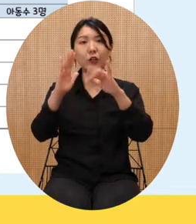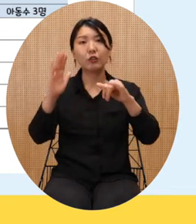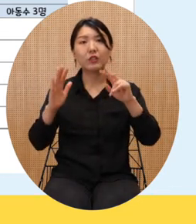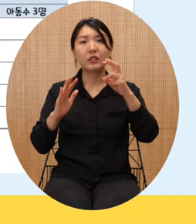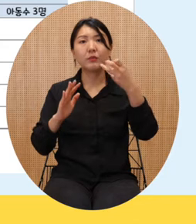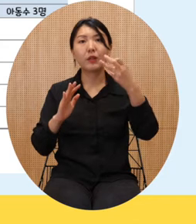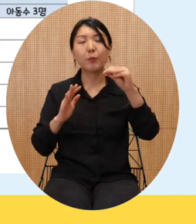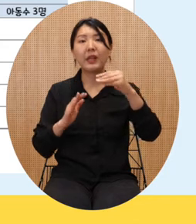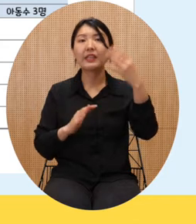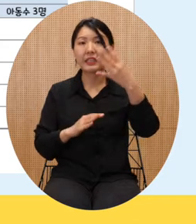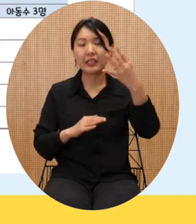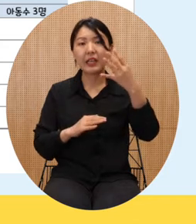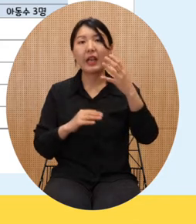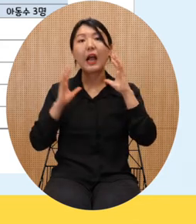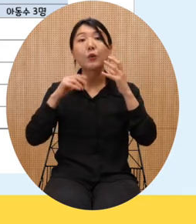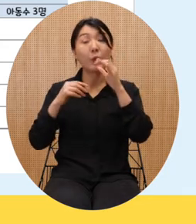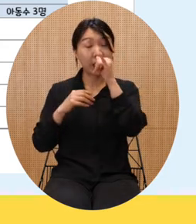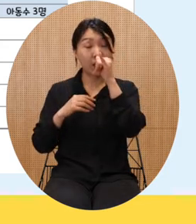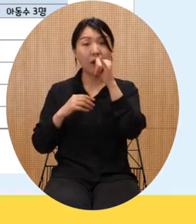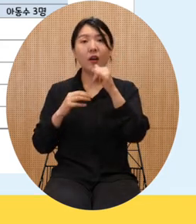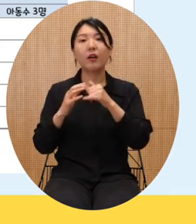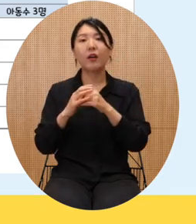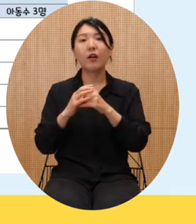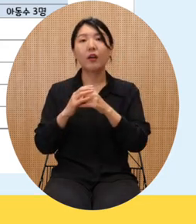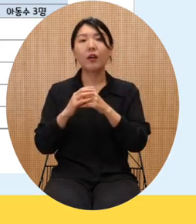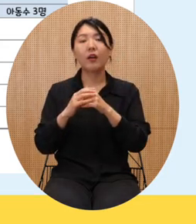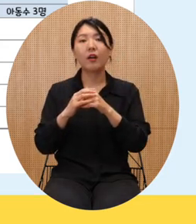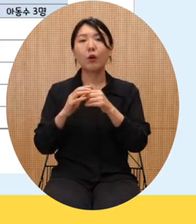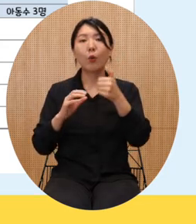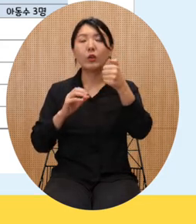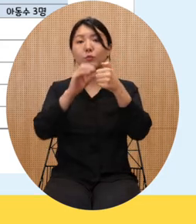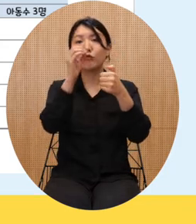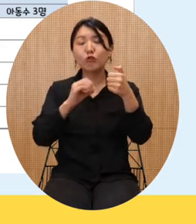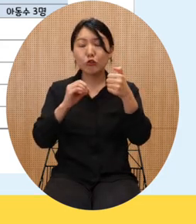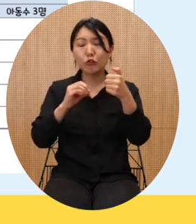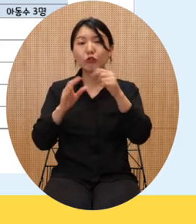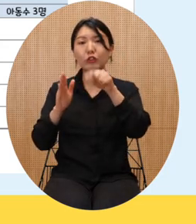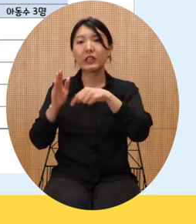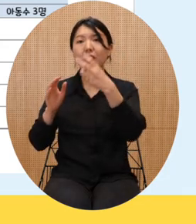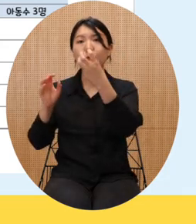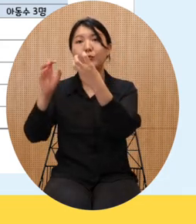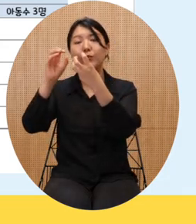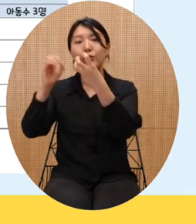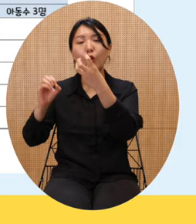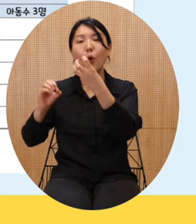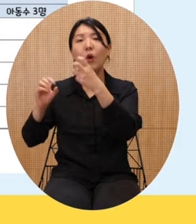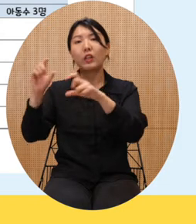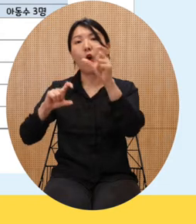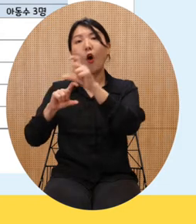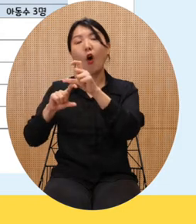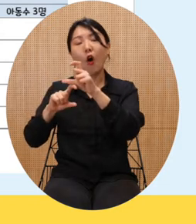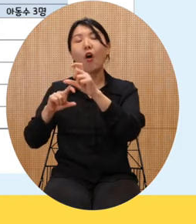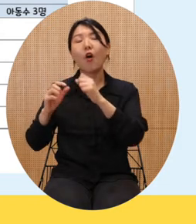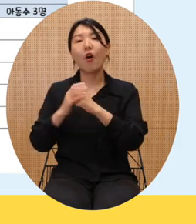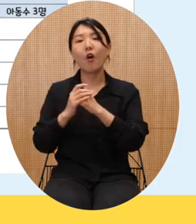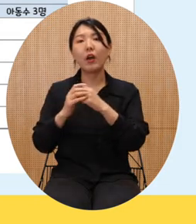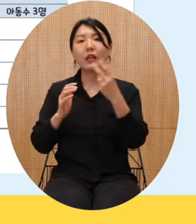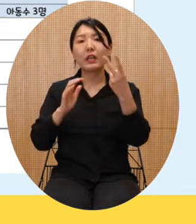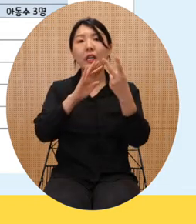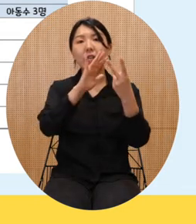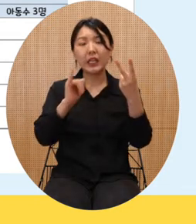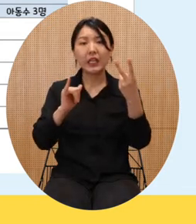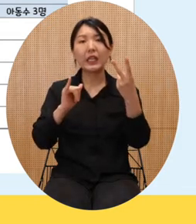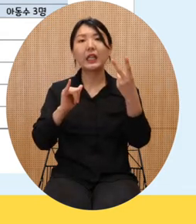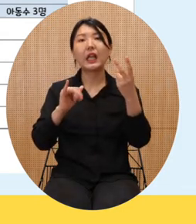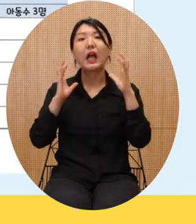경우에는 13만 4천 원을 지급을 하는데, 아동이 있을 때마다 저 50%의 30%를 다시